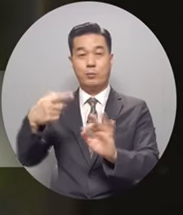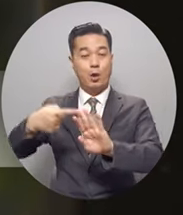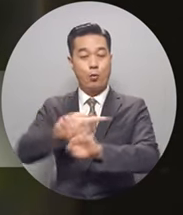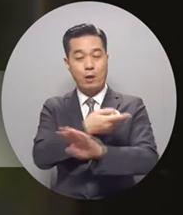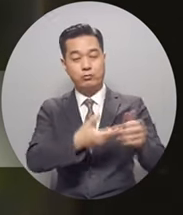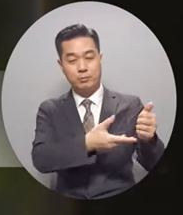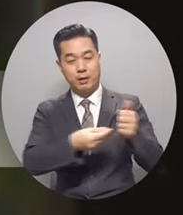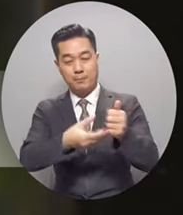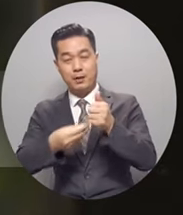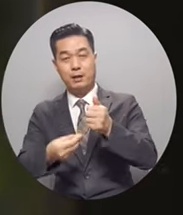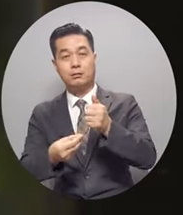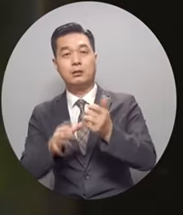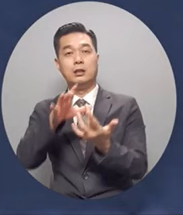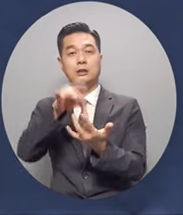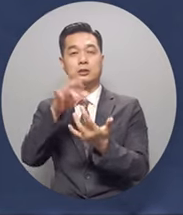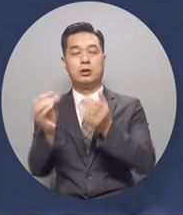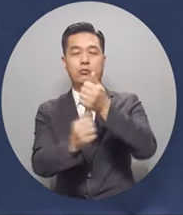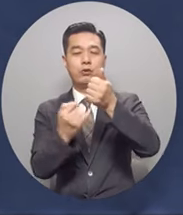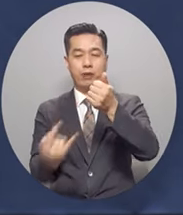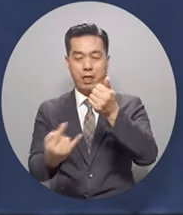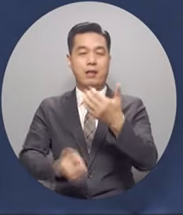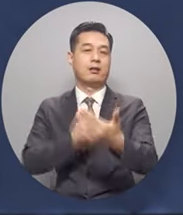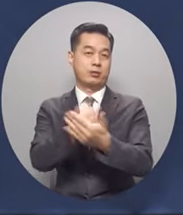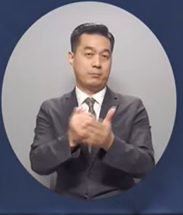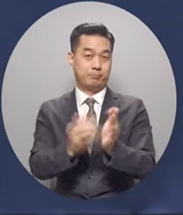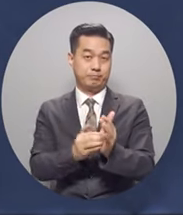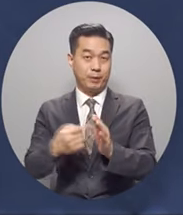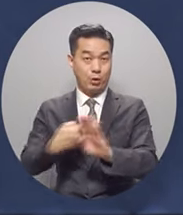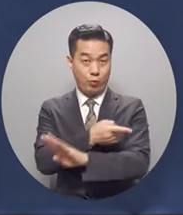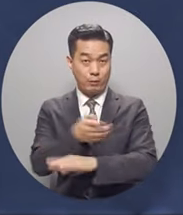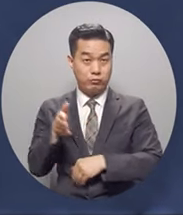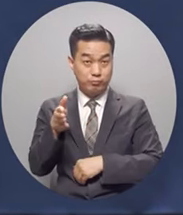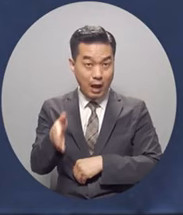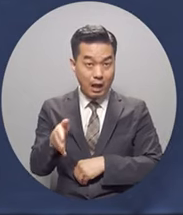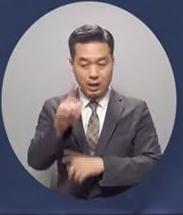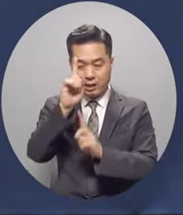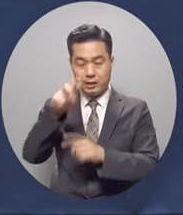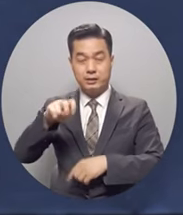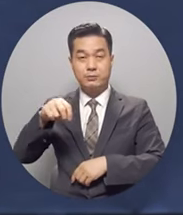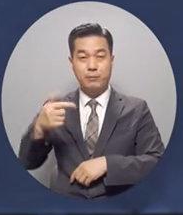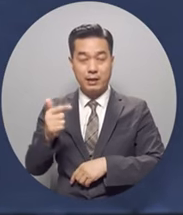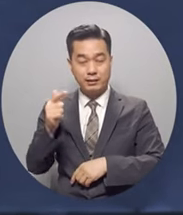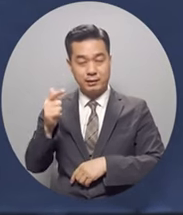명중7명이 외부인사로구성된선정위원회에의해선출되었습니다.외부 인사로는